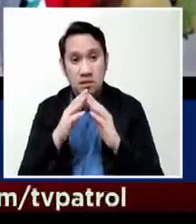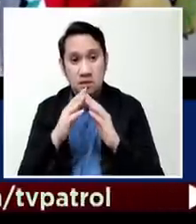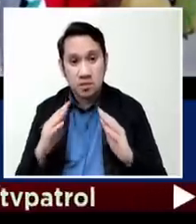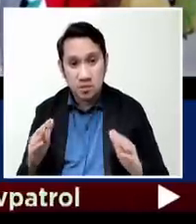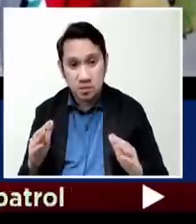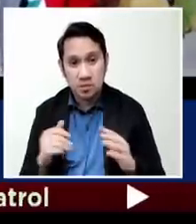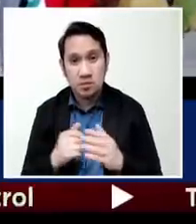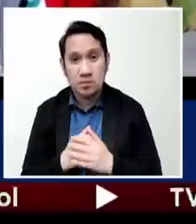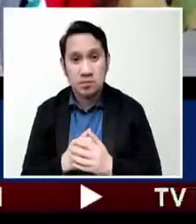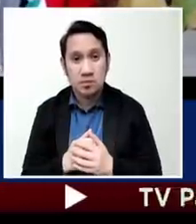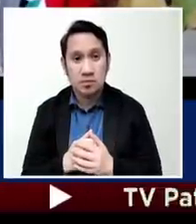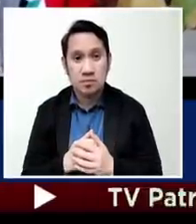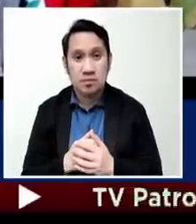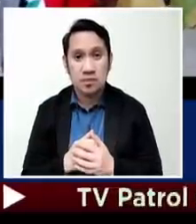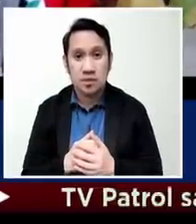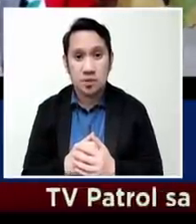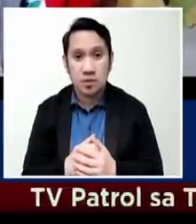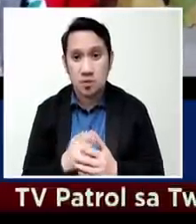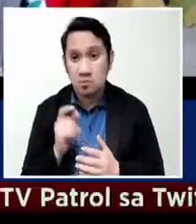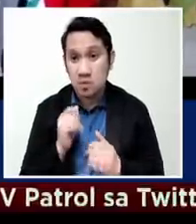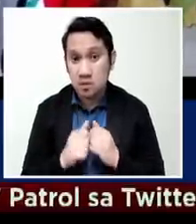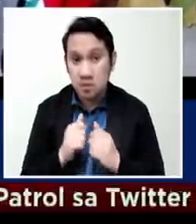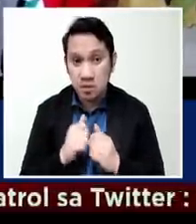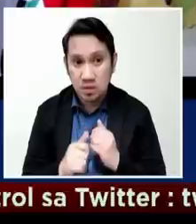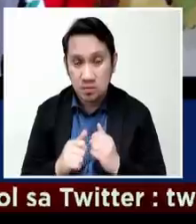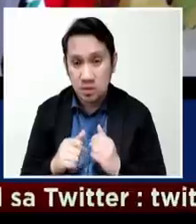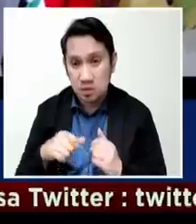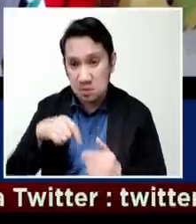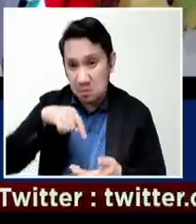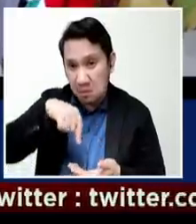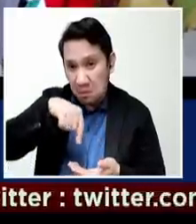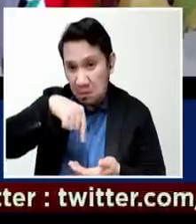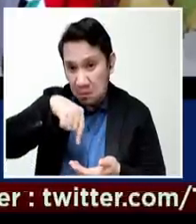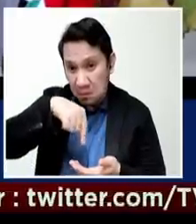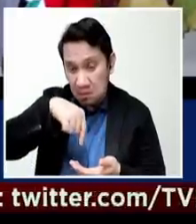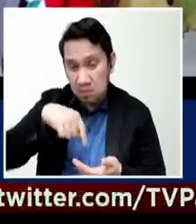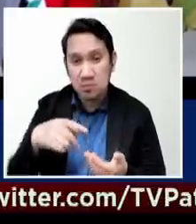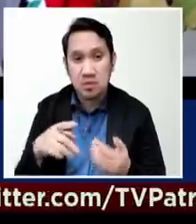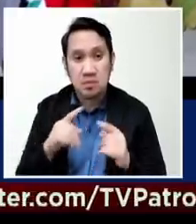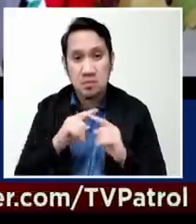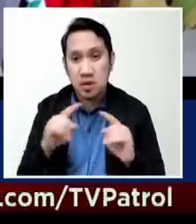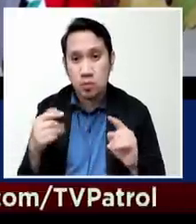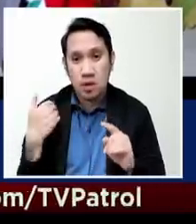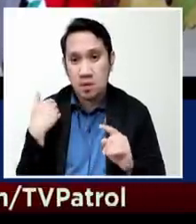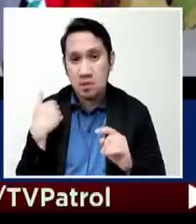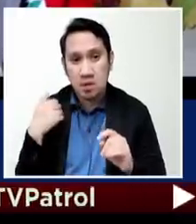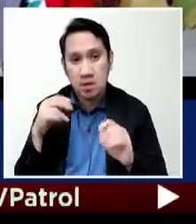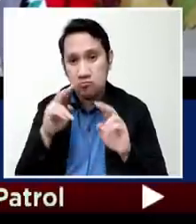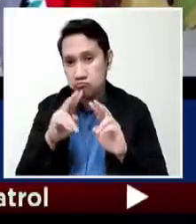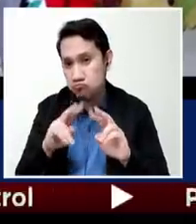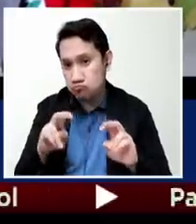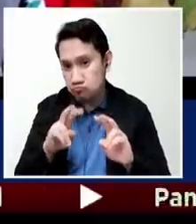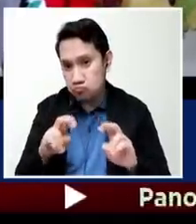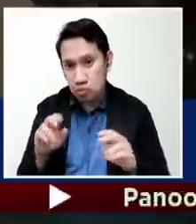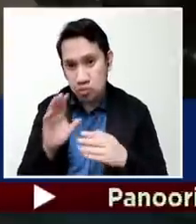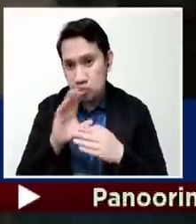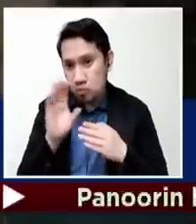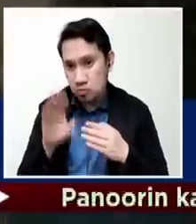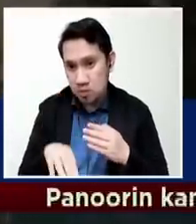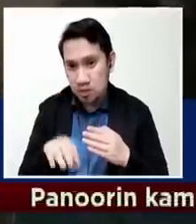takbo ng mga numero o yung tinatawag nating dial. Pero dahil hindi pa kompleto yung investigasyon namin, kailangan mo ng